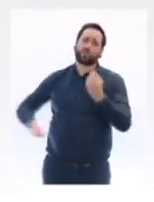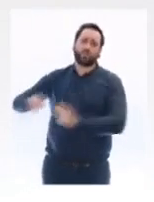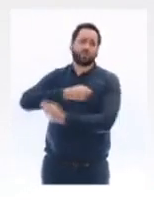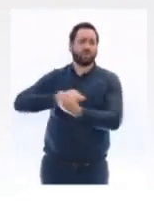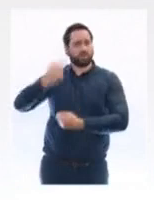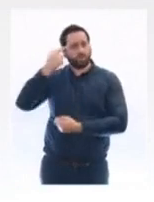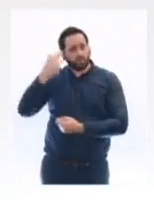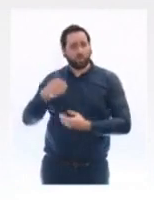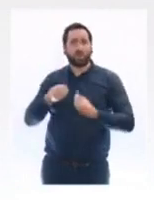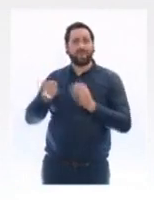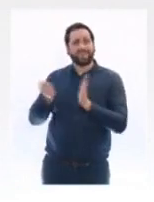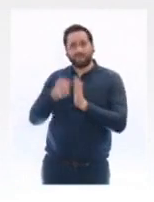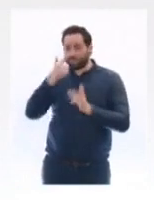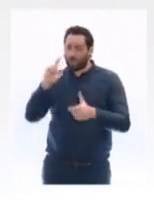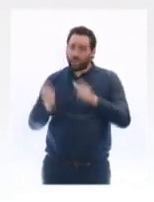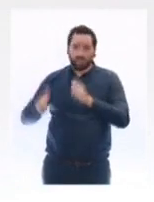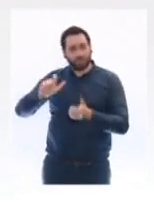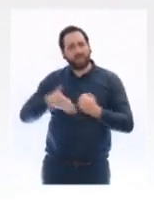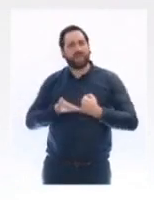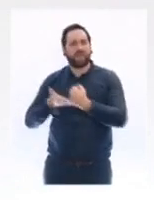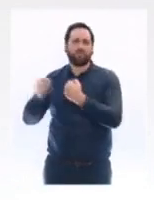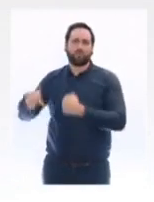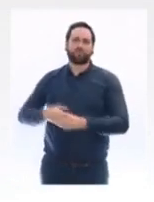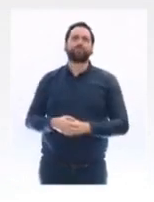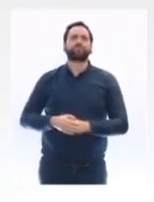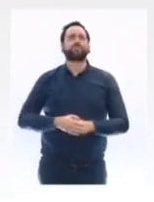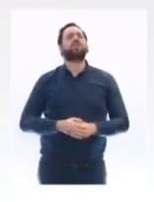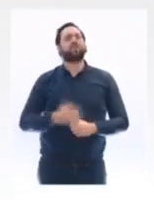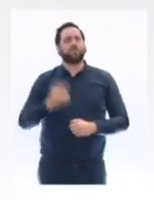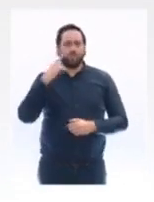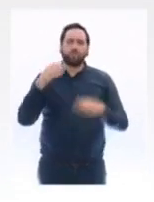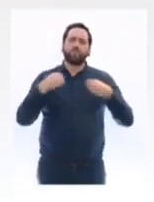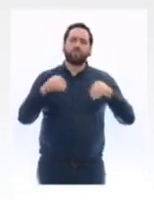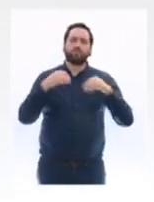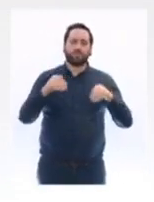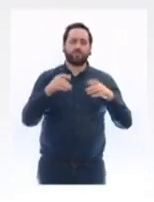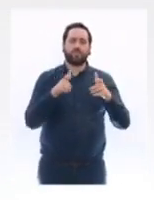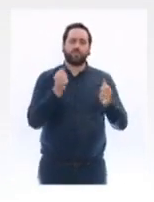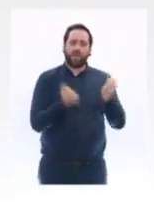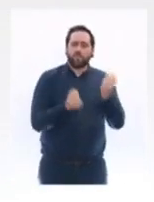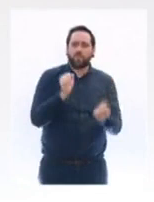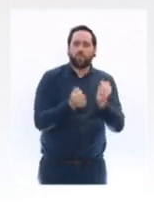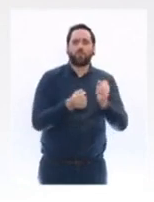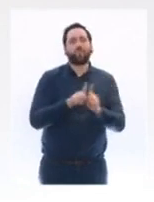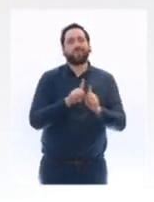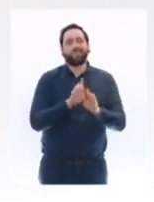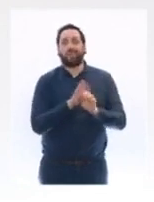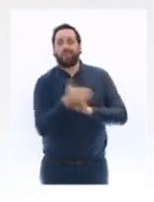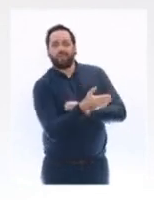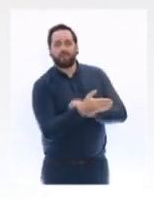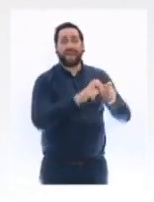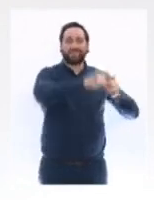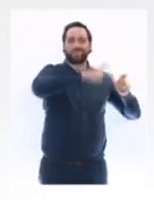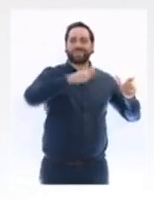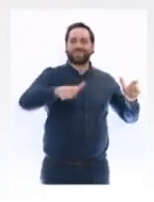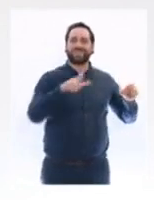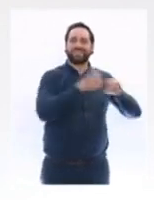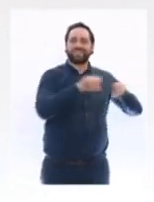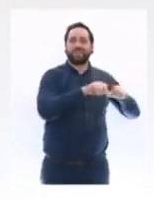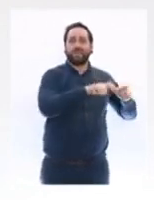de confinement. Environ 6 milliards d'euros pour le fonds de solidarité, 7 milliards d'euros pour l'activité partielle dont a parlé Elisabeth